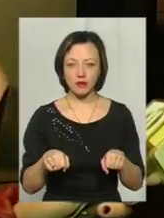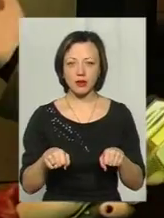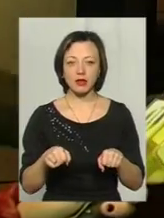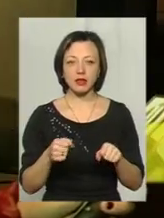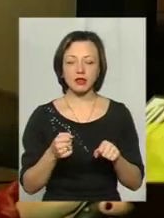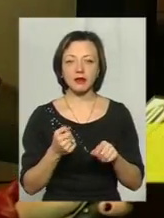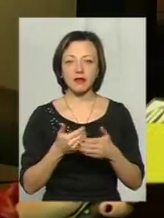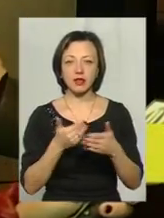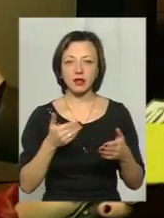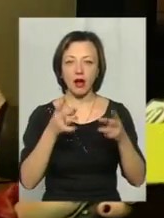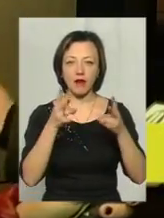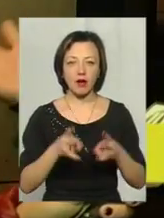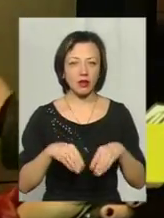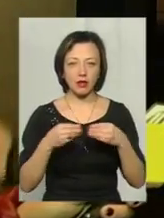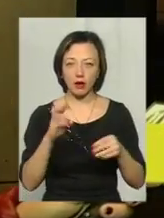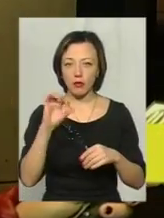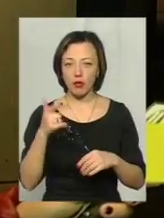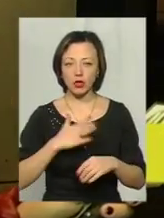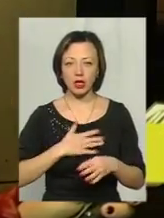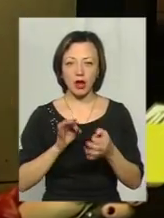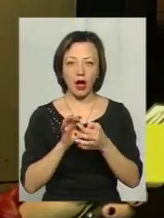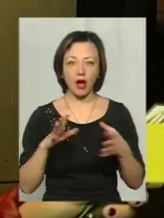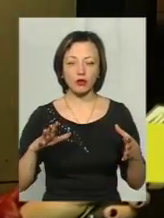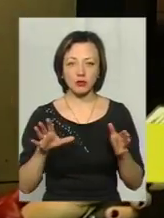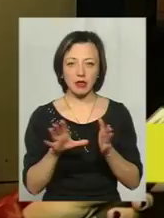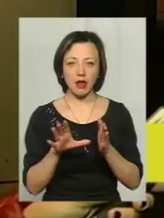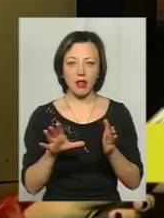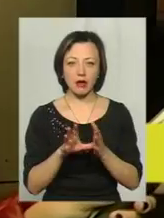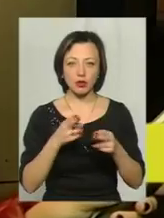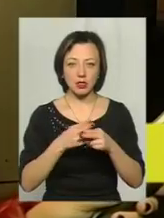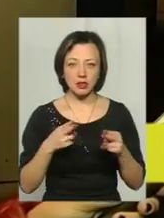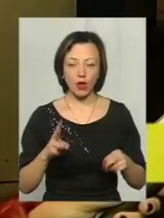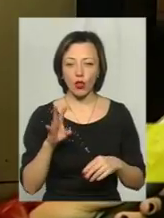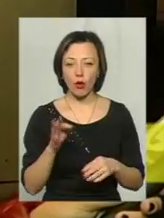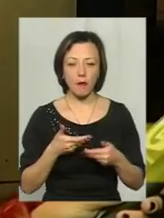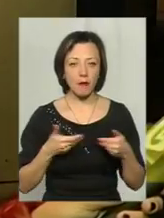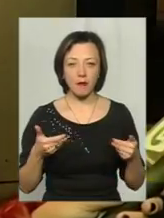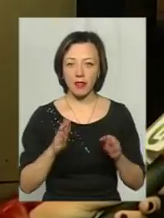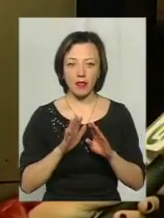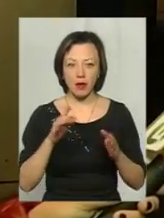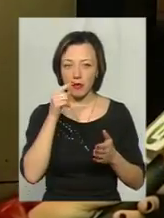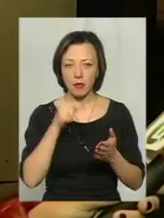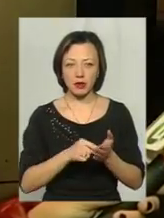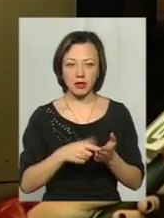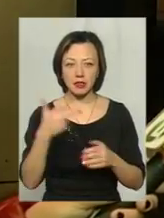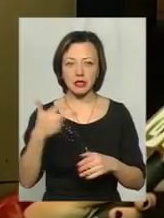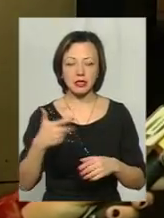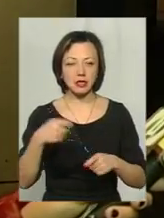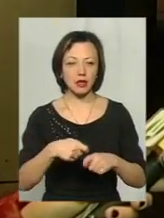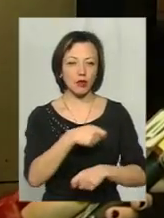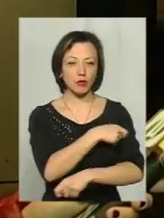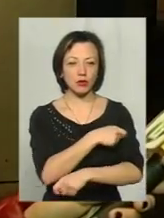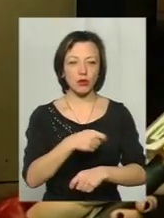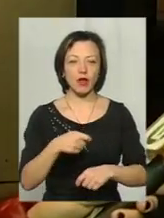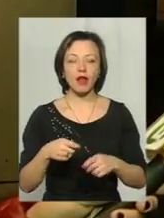звідки? Від аварії, не дай Бог, на нашій атомній електростанції. Ну, ми не попадаємо в Хмельницьку 30-кілометрову зону.